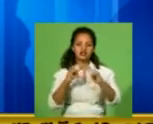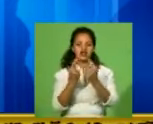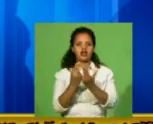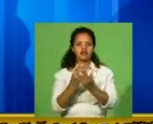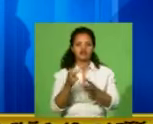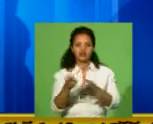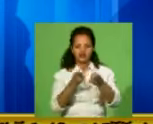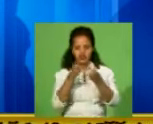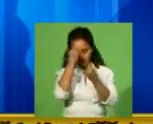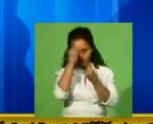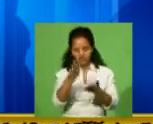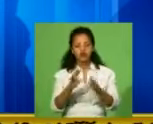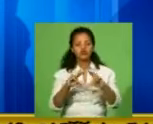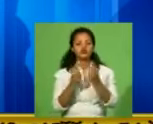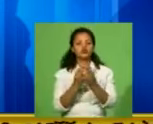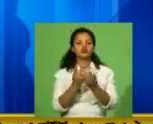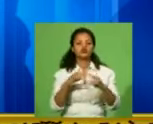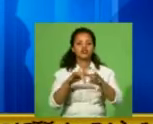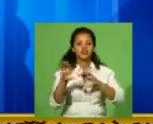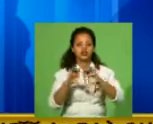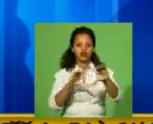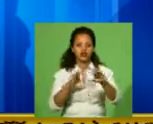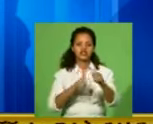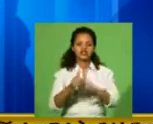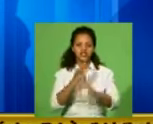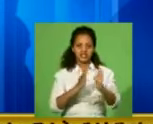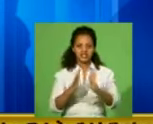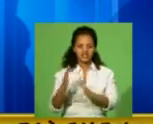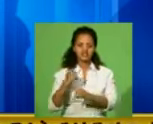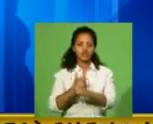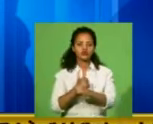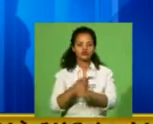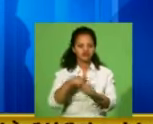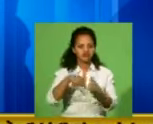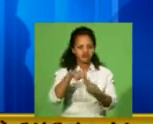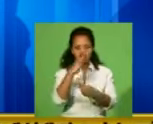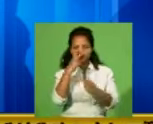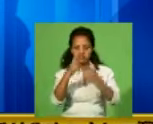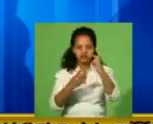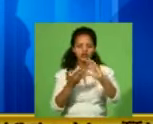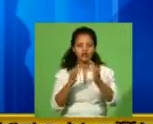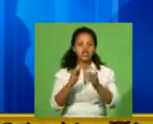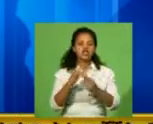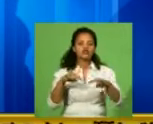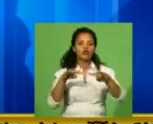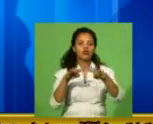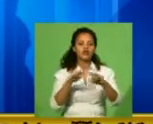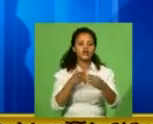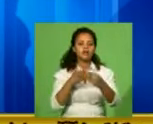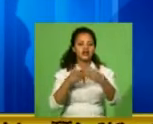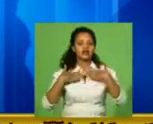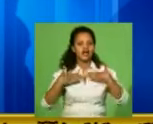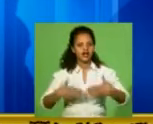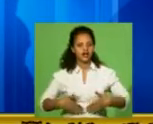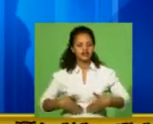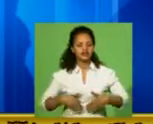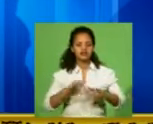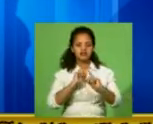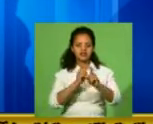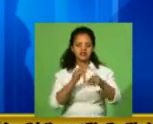ቡድን አስታውቋል። ቡድኑ በዞኑ የተከናወኑ የቅድመ ዝግጅት ስራዎችን ተዘዋውሮ የተመለከተ ሲሆን ለዞኑ የአመራር አካላትም ግብረ